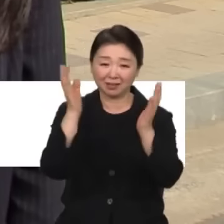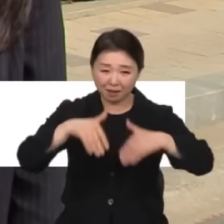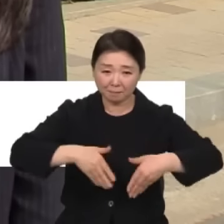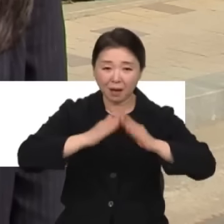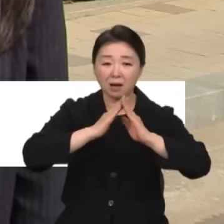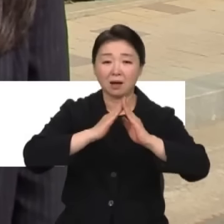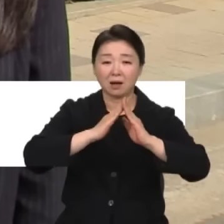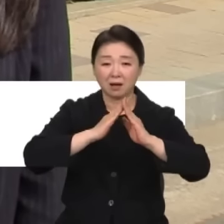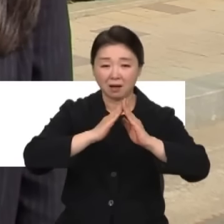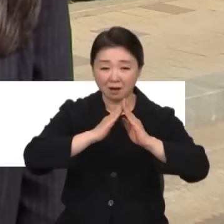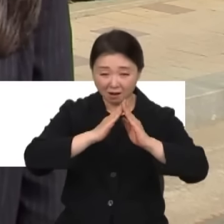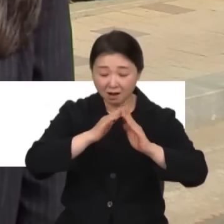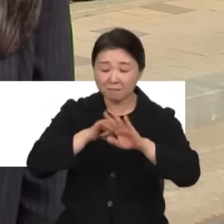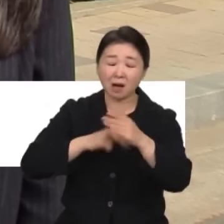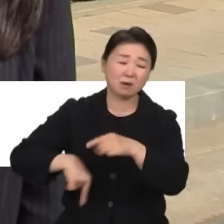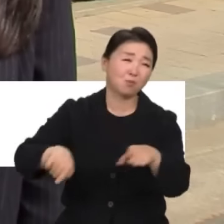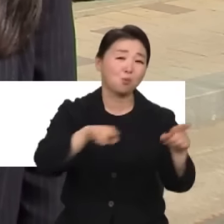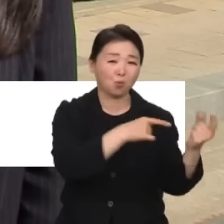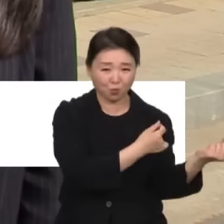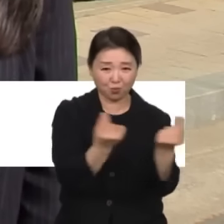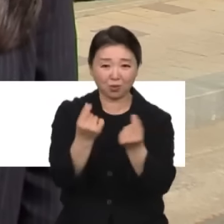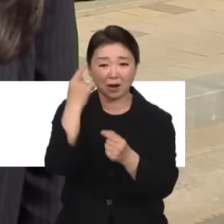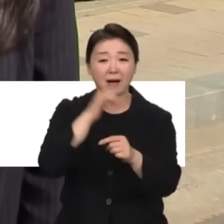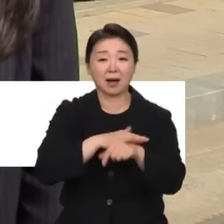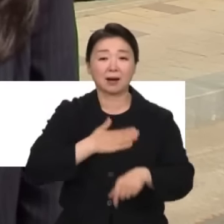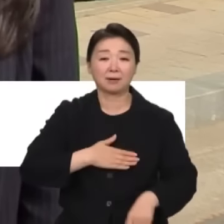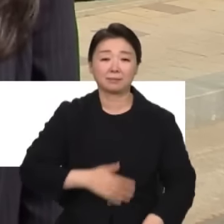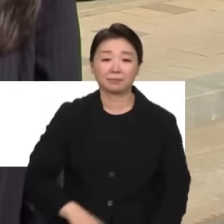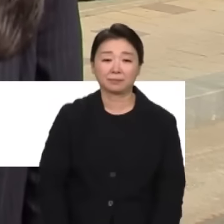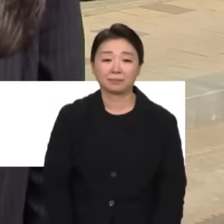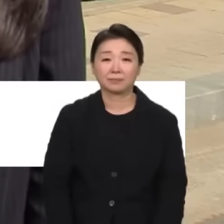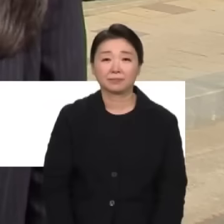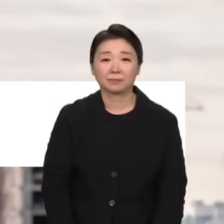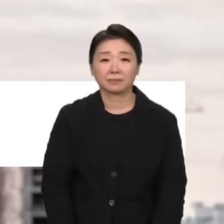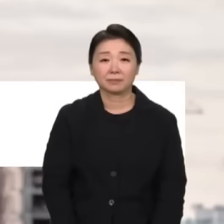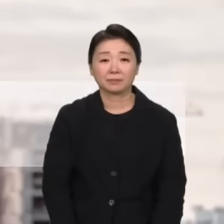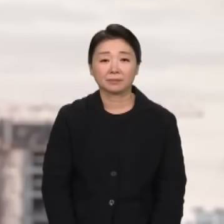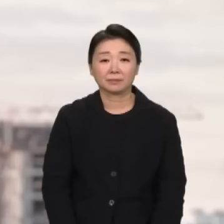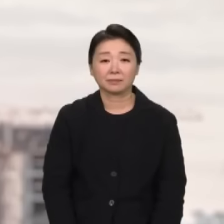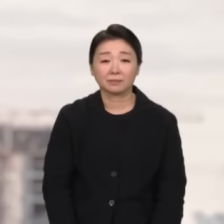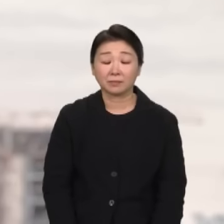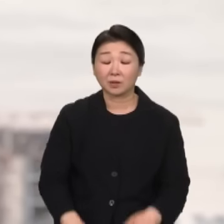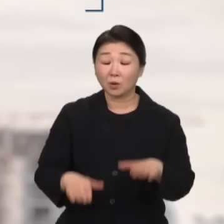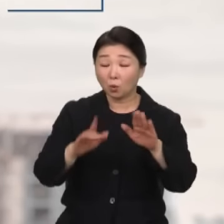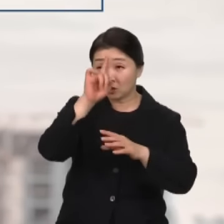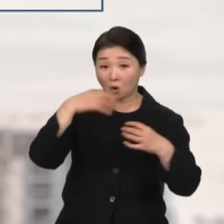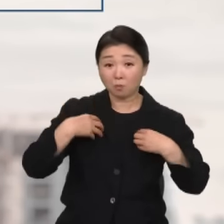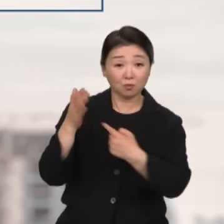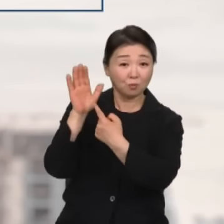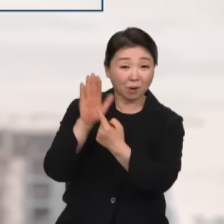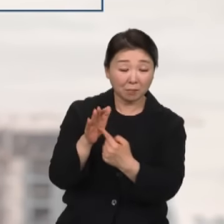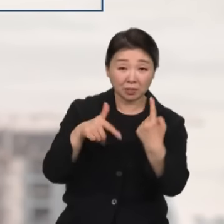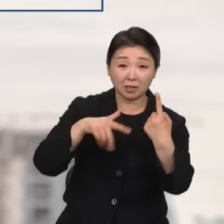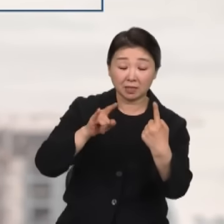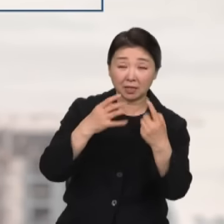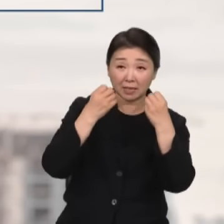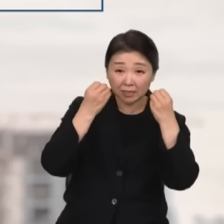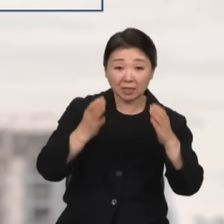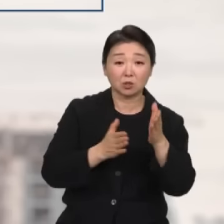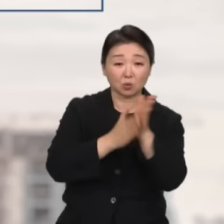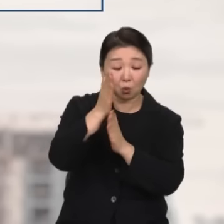이때 해야 된다라는 마음들이 다 가지고 계시고 오늘 정부가 발표한 1기 신도시